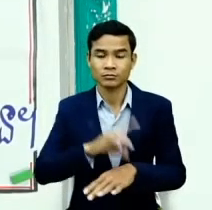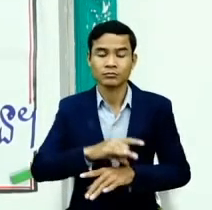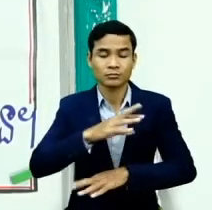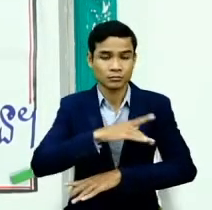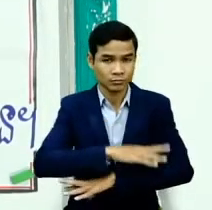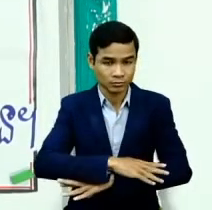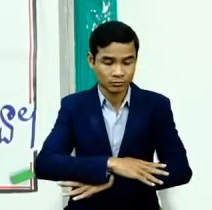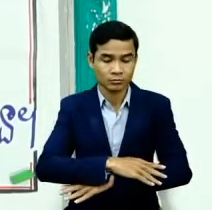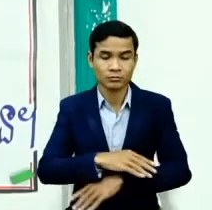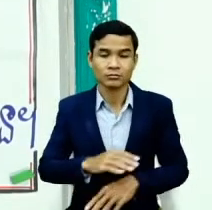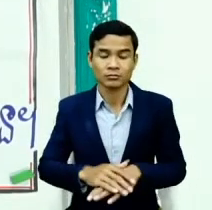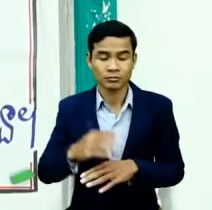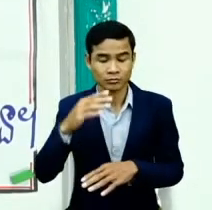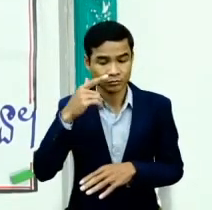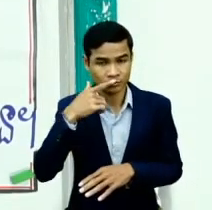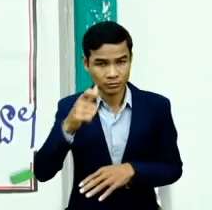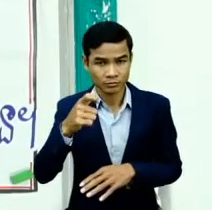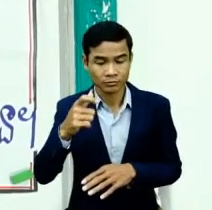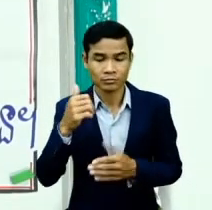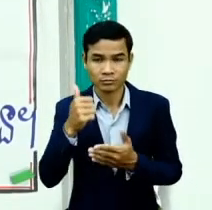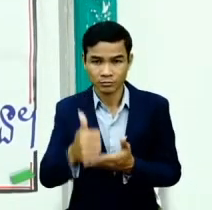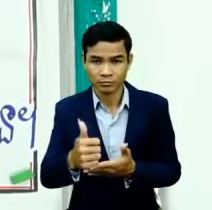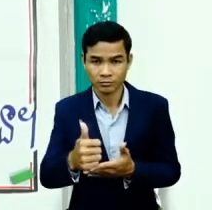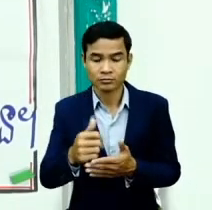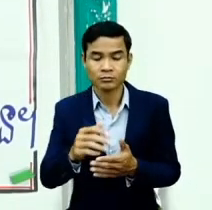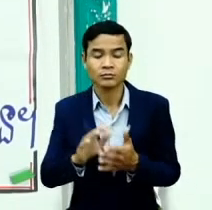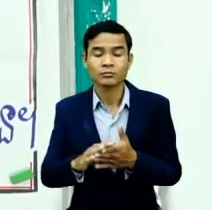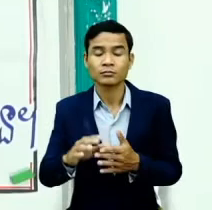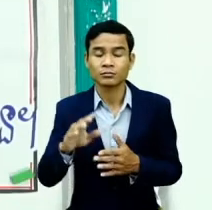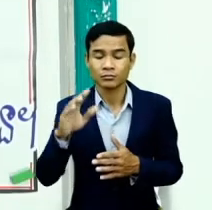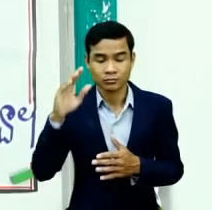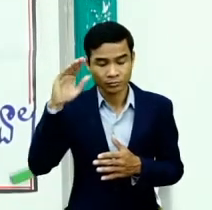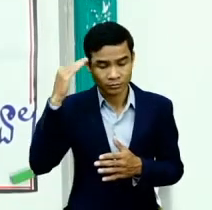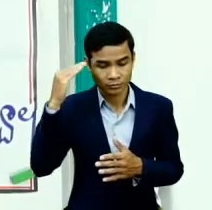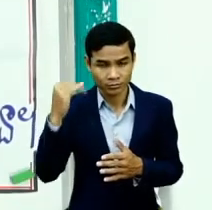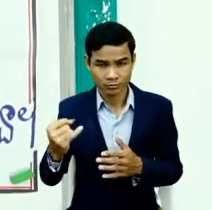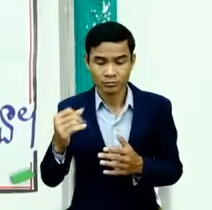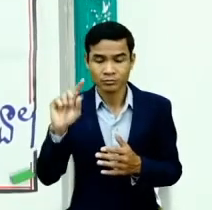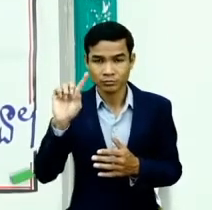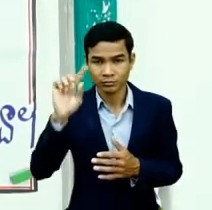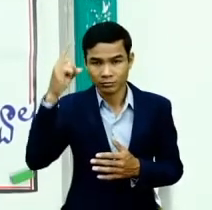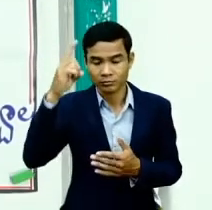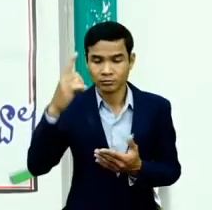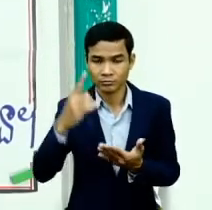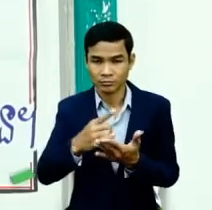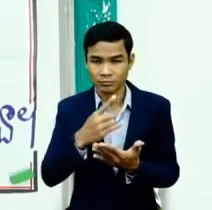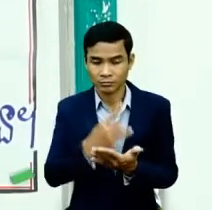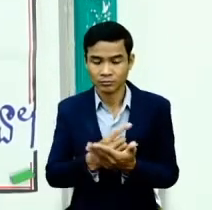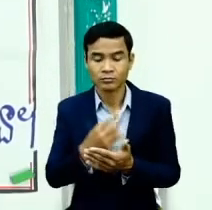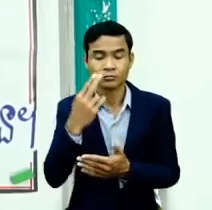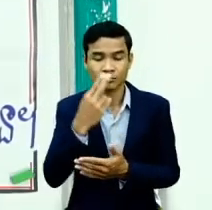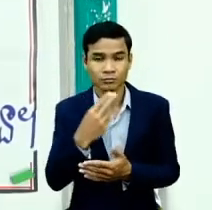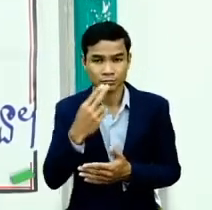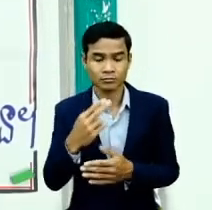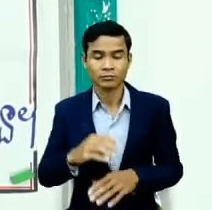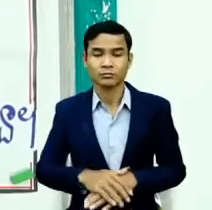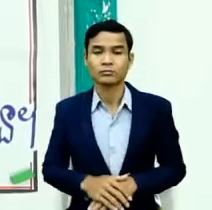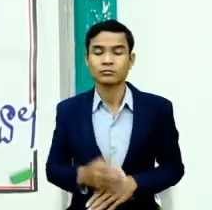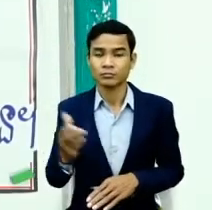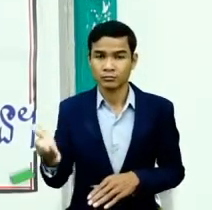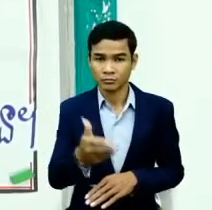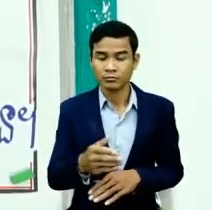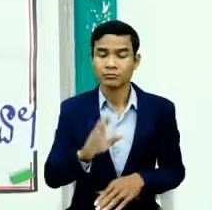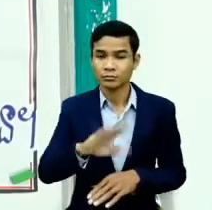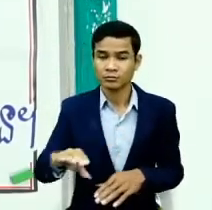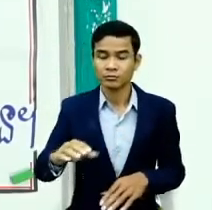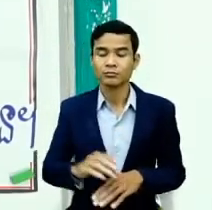nế ở bốc chuối ốt rùm lật mê riêng ẩm nàn chà